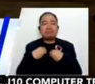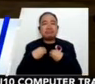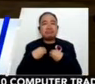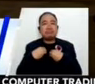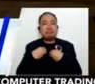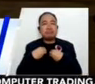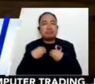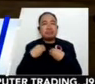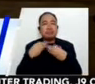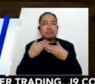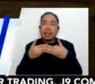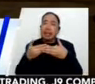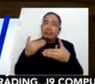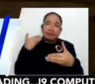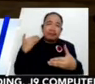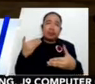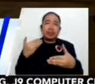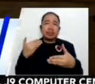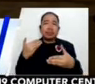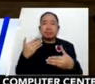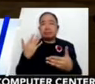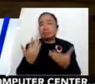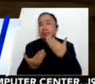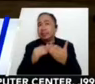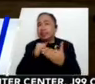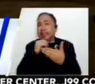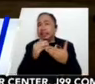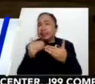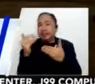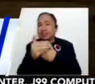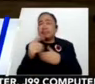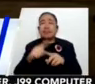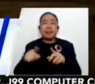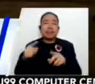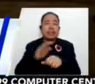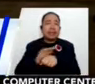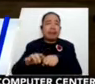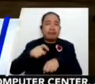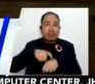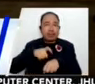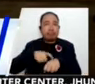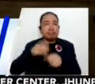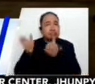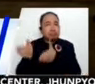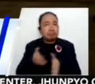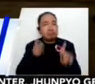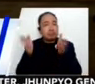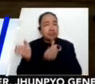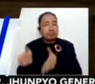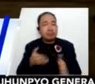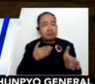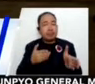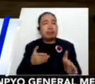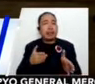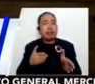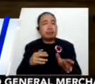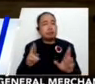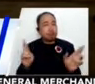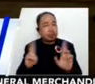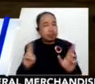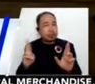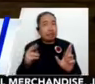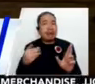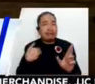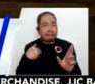in advance or if not advance yung may time talaga para may panahon para makapaghanda o may lead time talaga